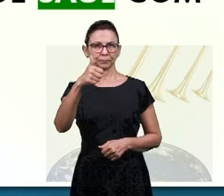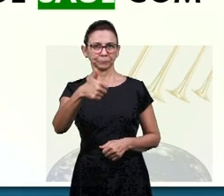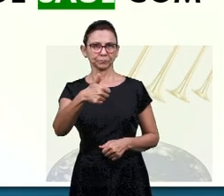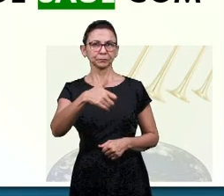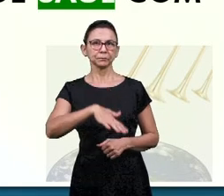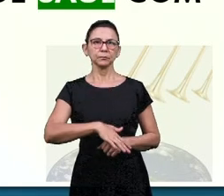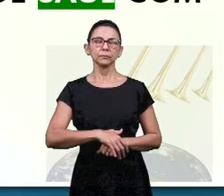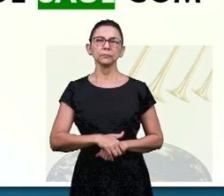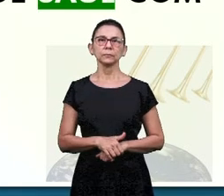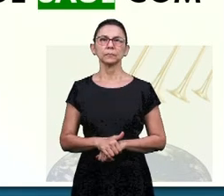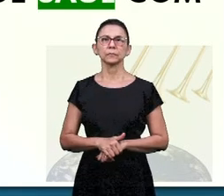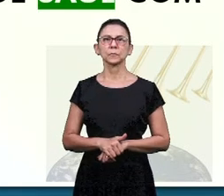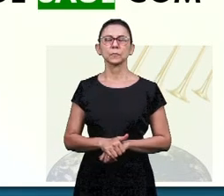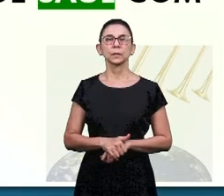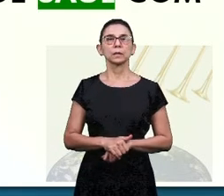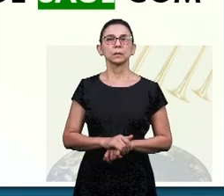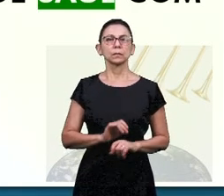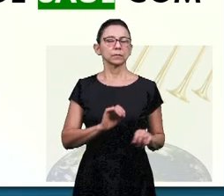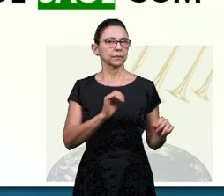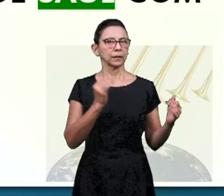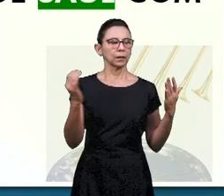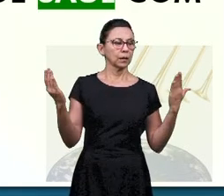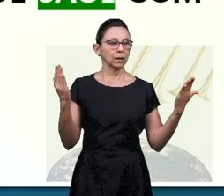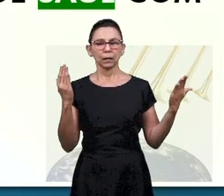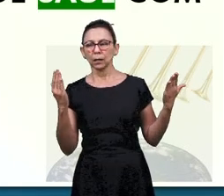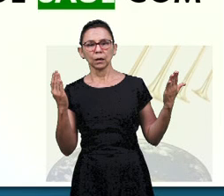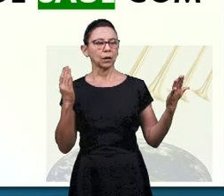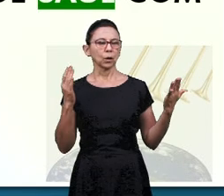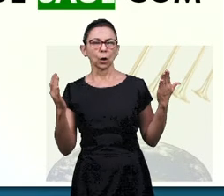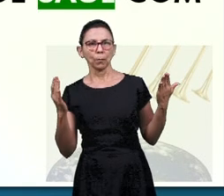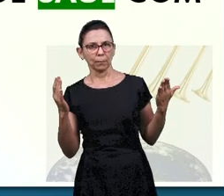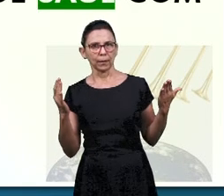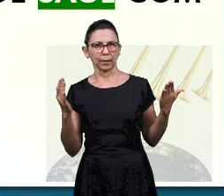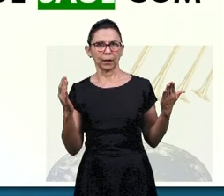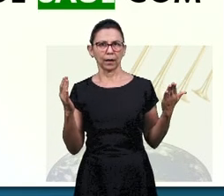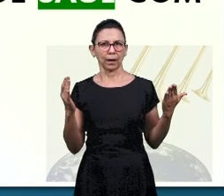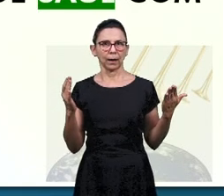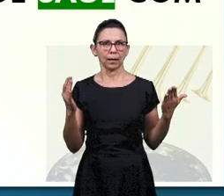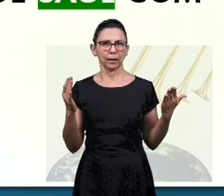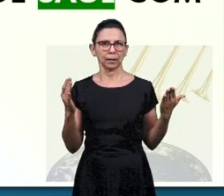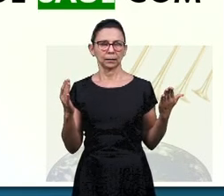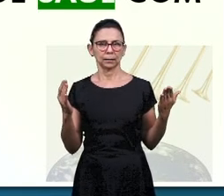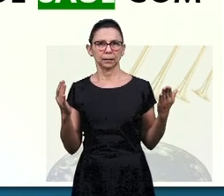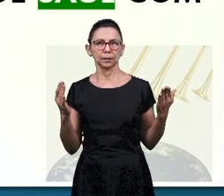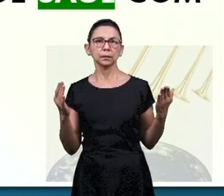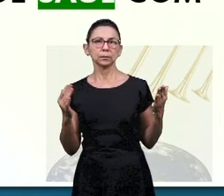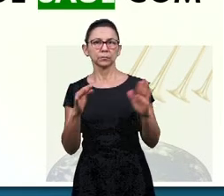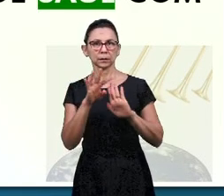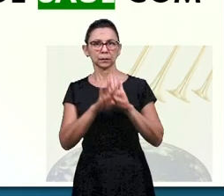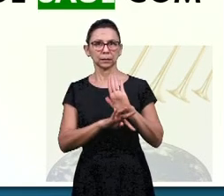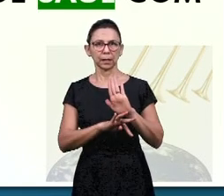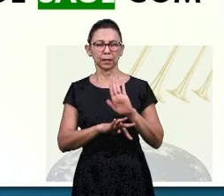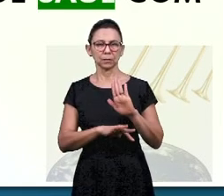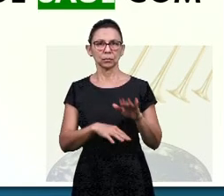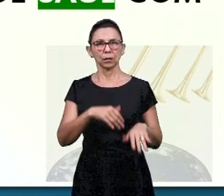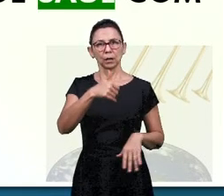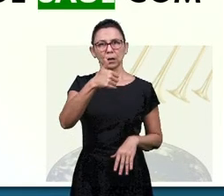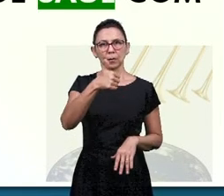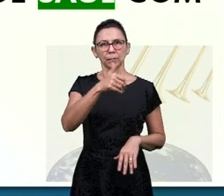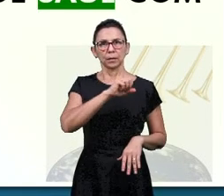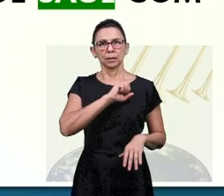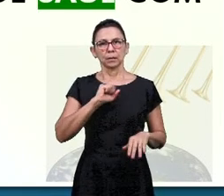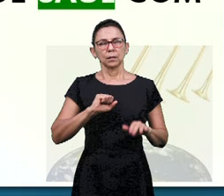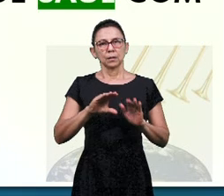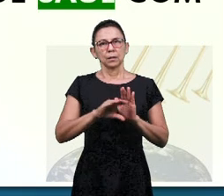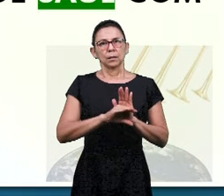serons enlevés à l'éternité. Donc, vous allez faire cette étude, c'est très large. Vous avez 2 textes, 1